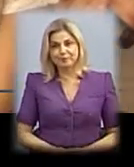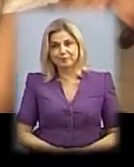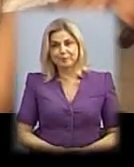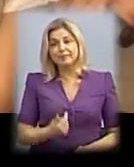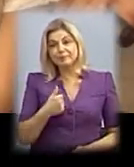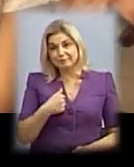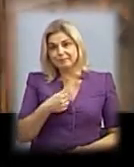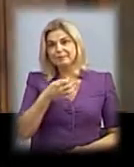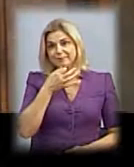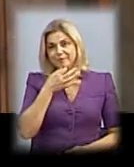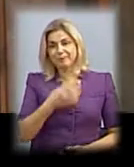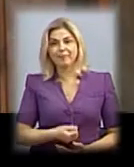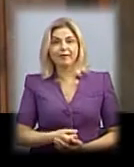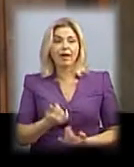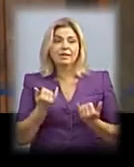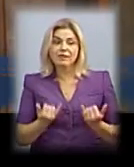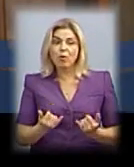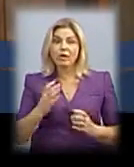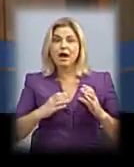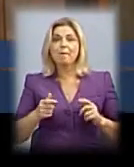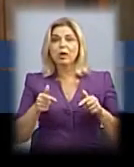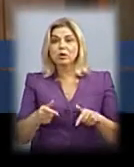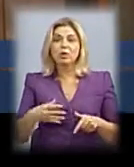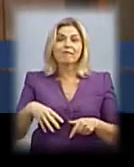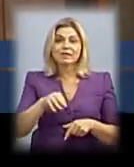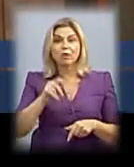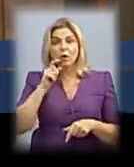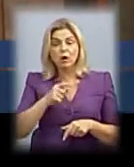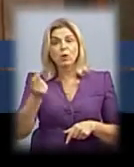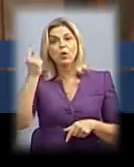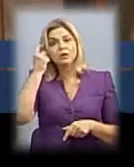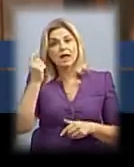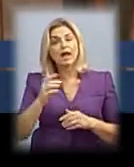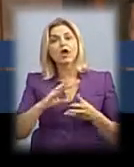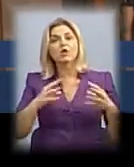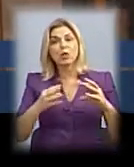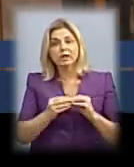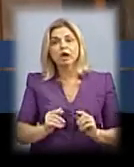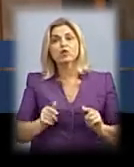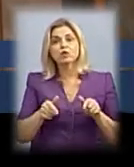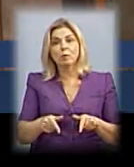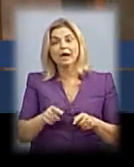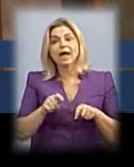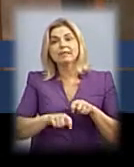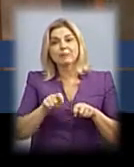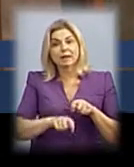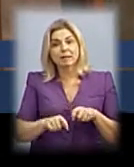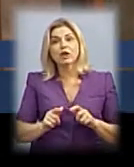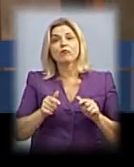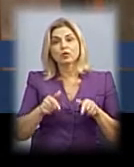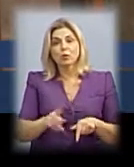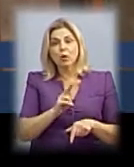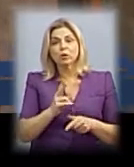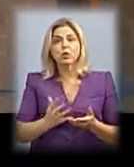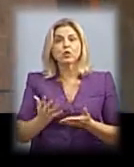мені сподобалося. Сьогодні абітурієнти з усієї України дізналися результати фахових вступних іспитів. Вступники, які набрали